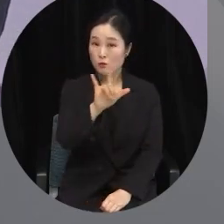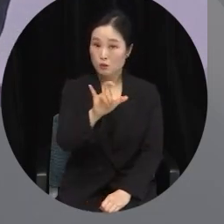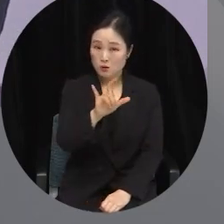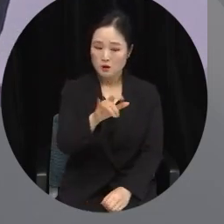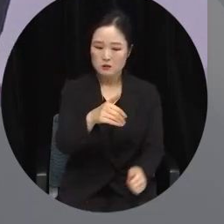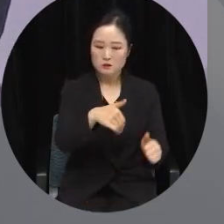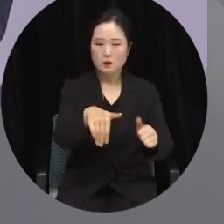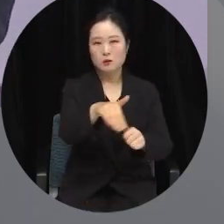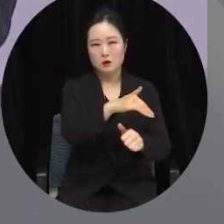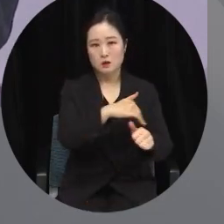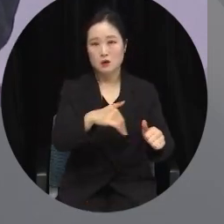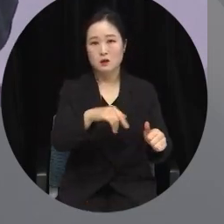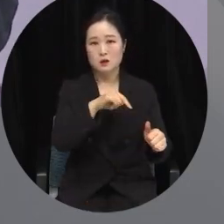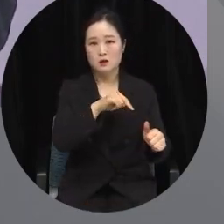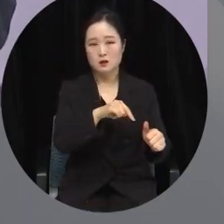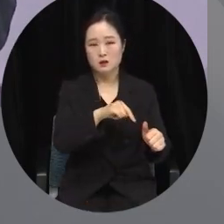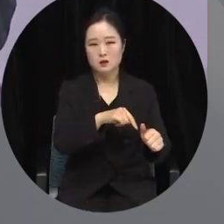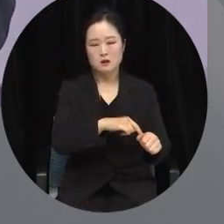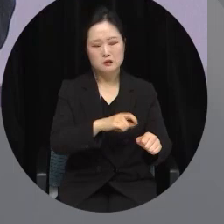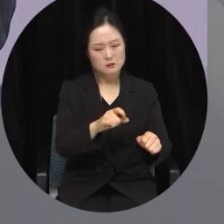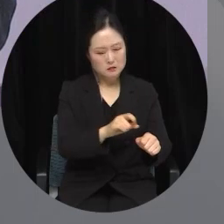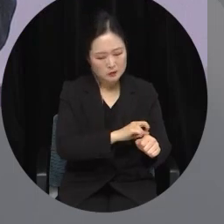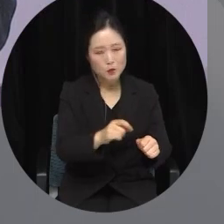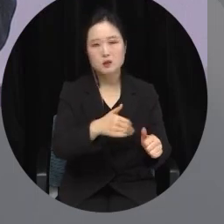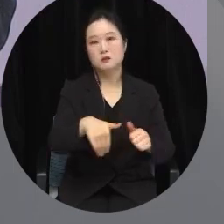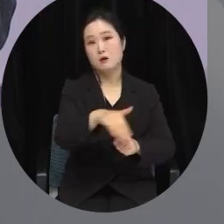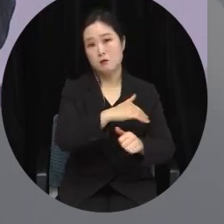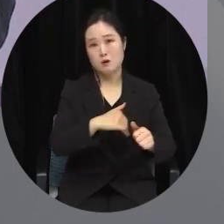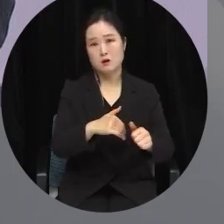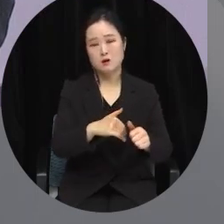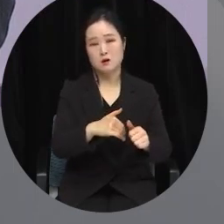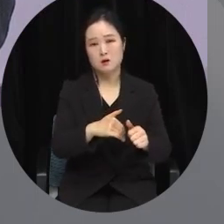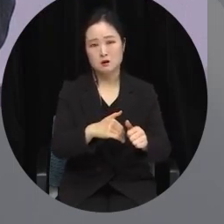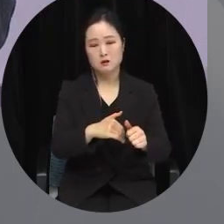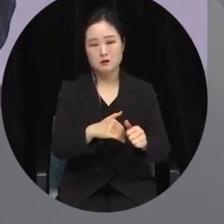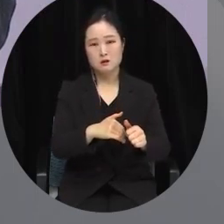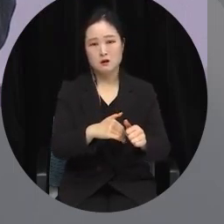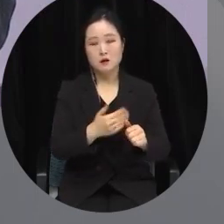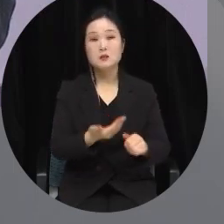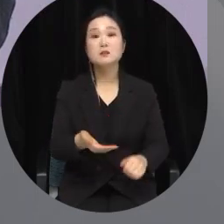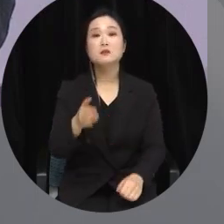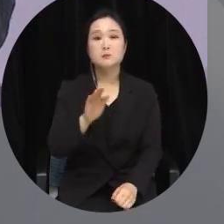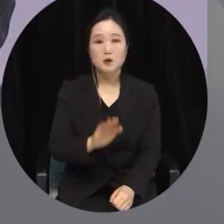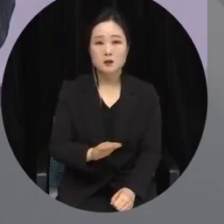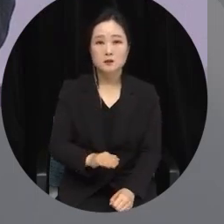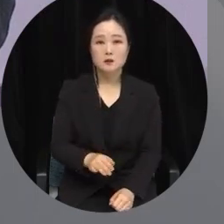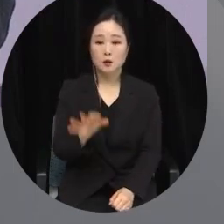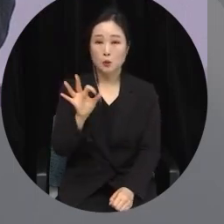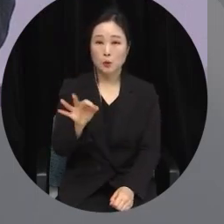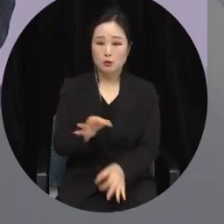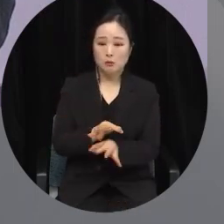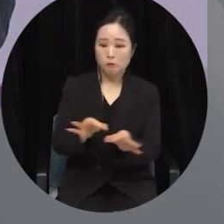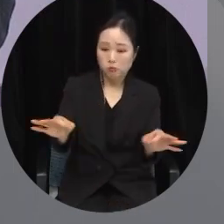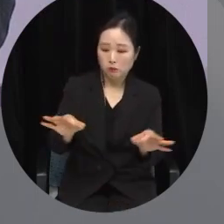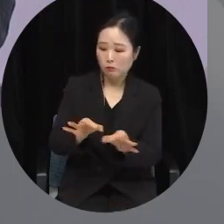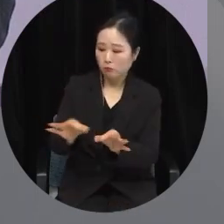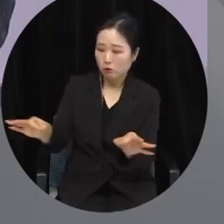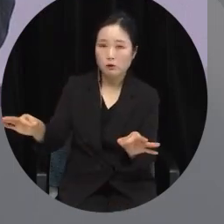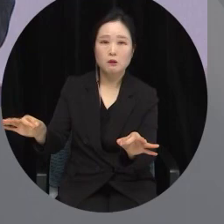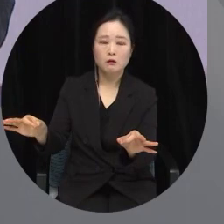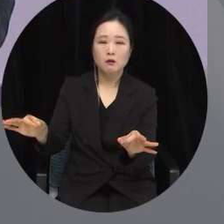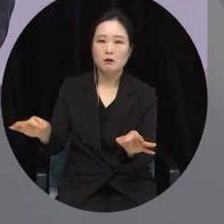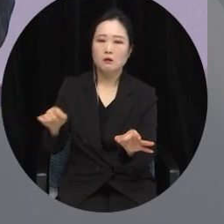특수성을 감안하더라도 그때 많이 풀린 이 돈을 어느 정도 통제를